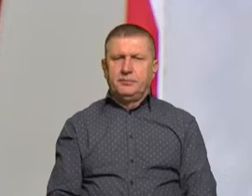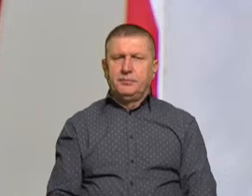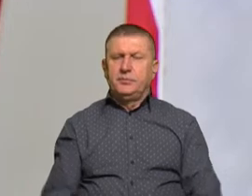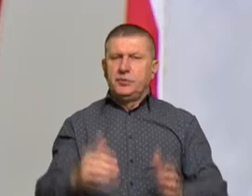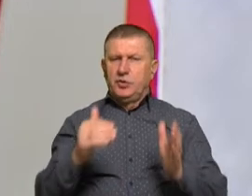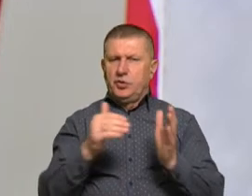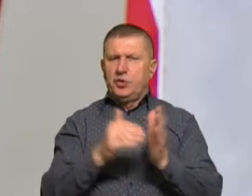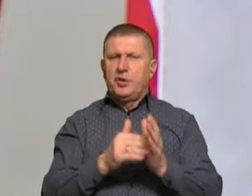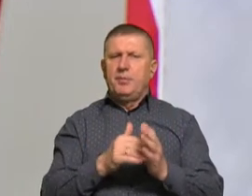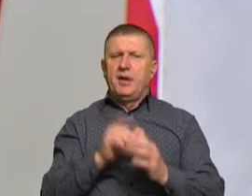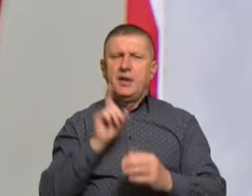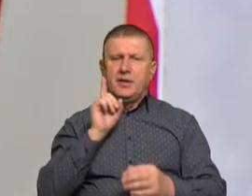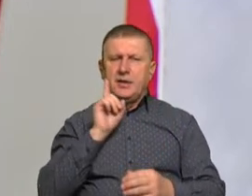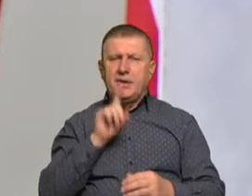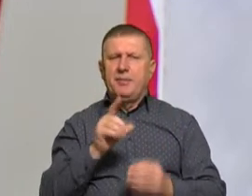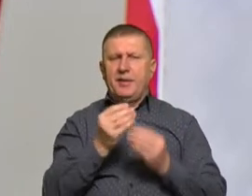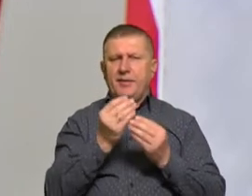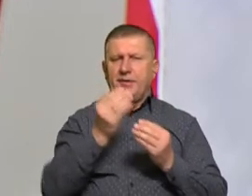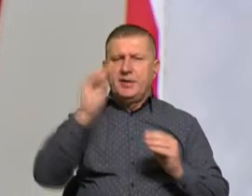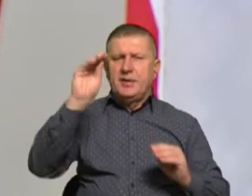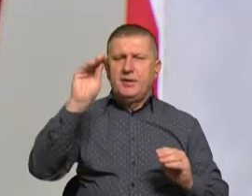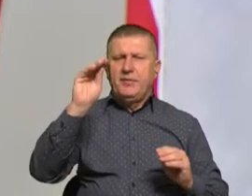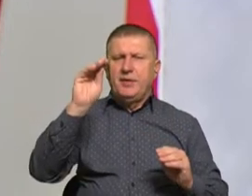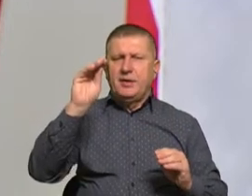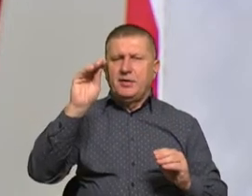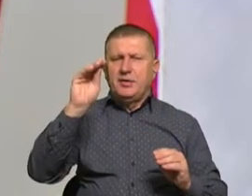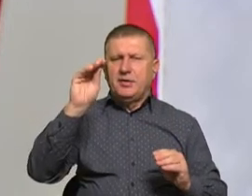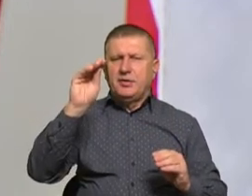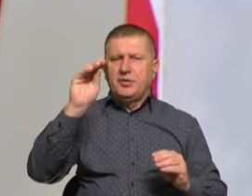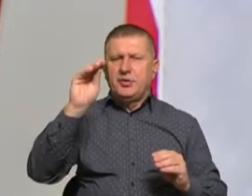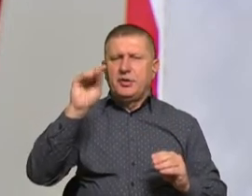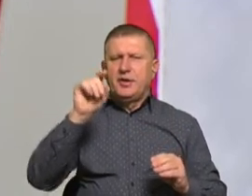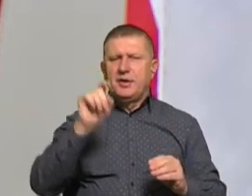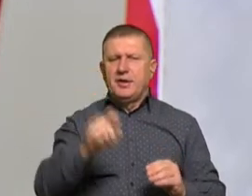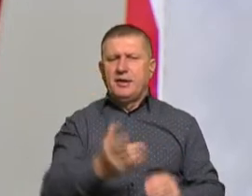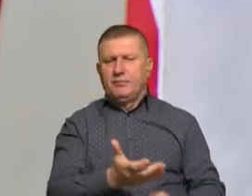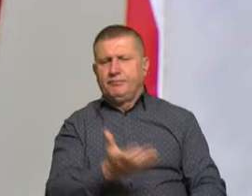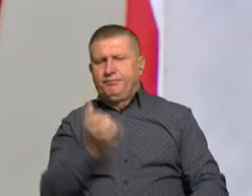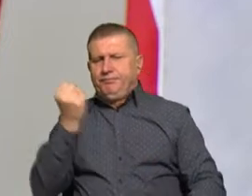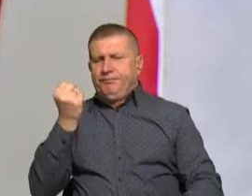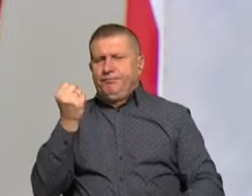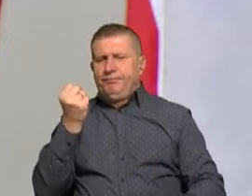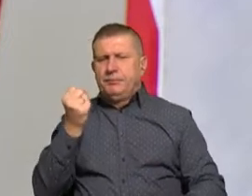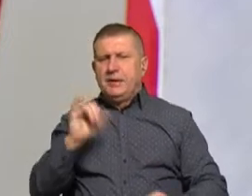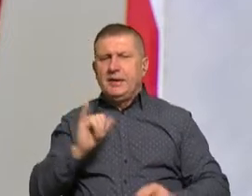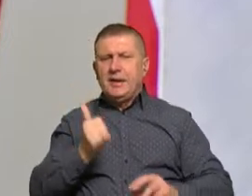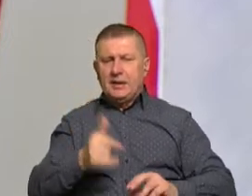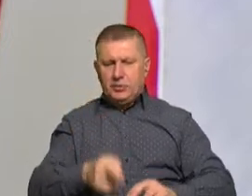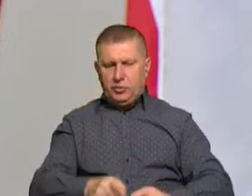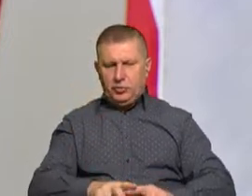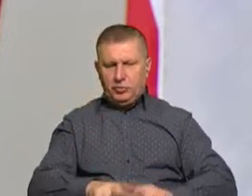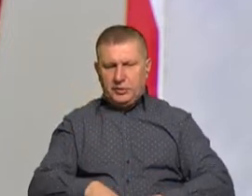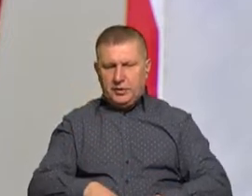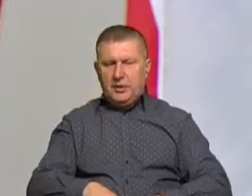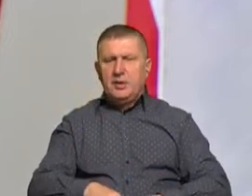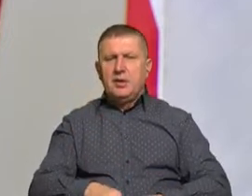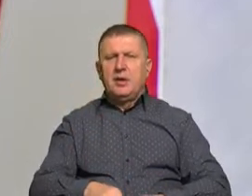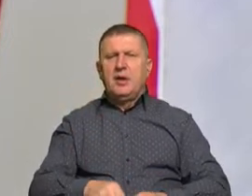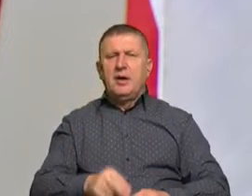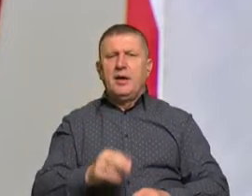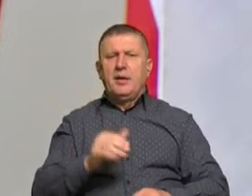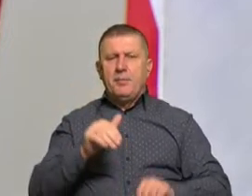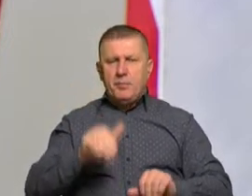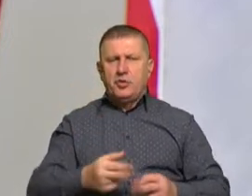należy rzeczywiście zwiększyć ten odzysk u źródła, żeby zrealizować te